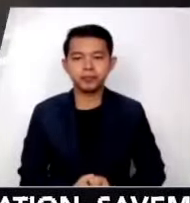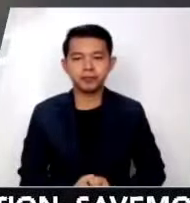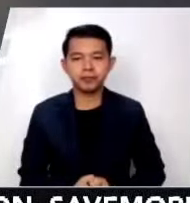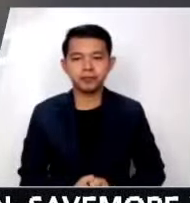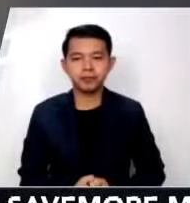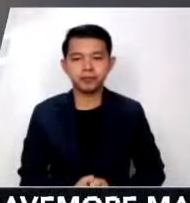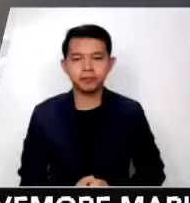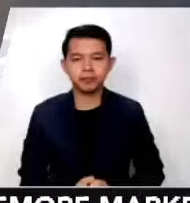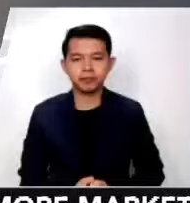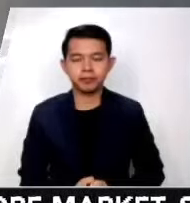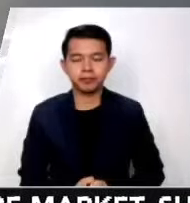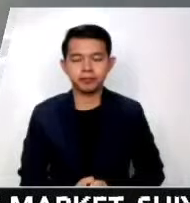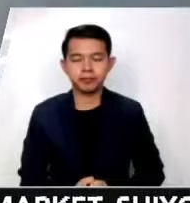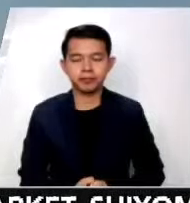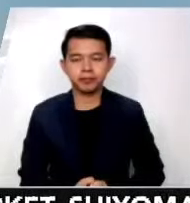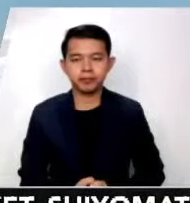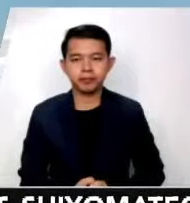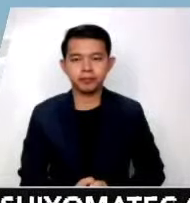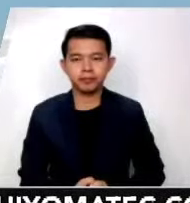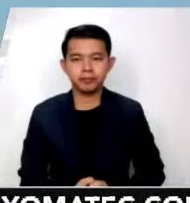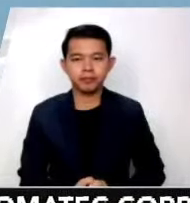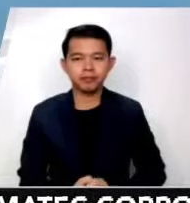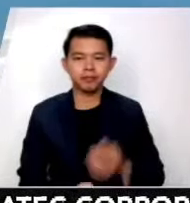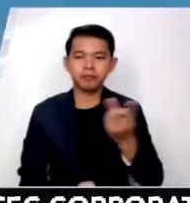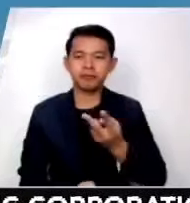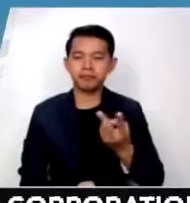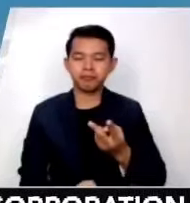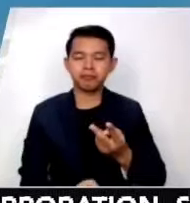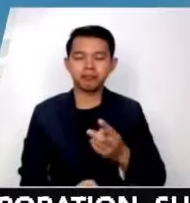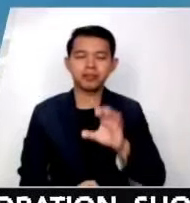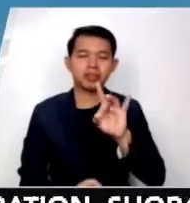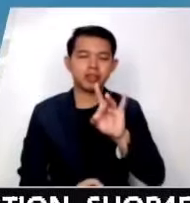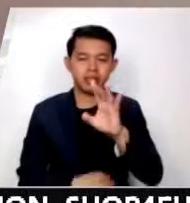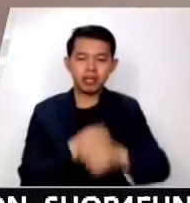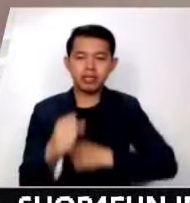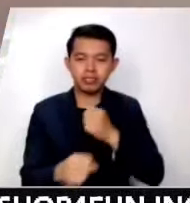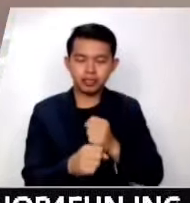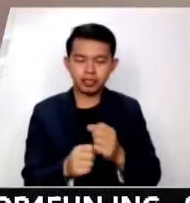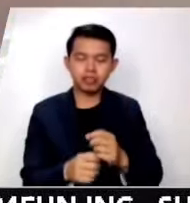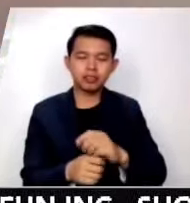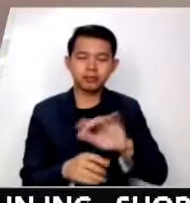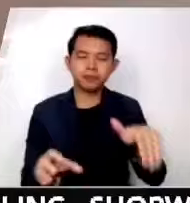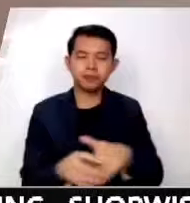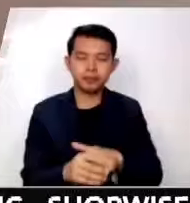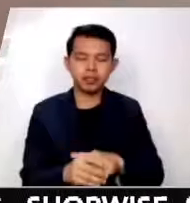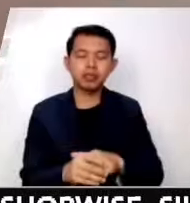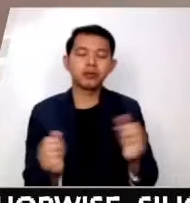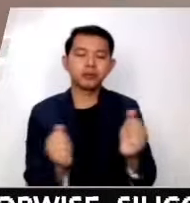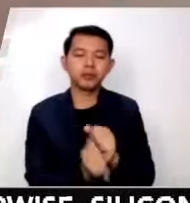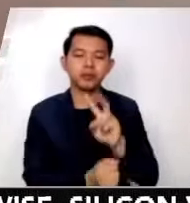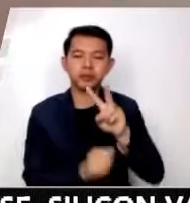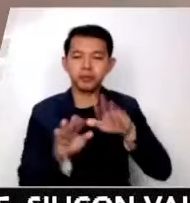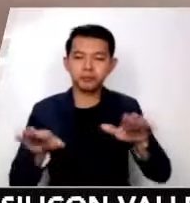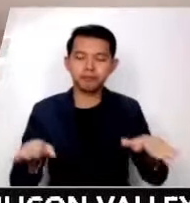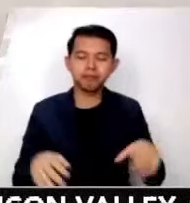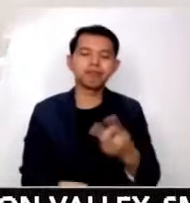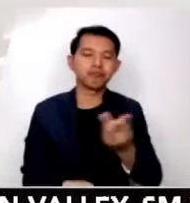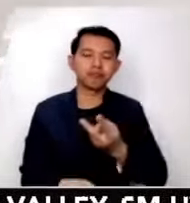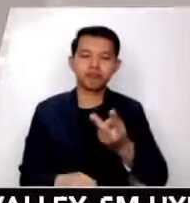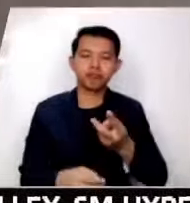Happily married for 8 years with 2 kids sina Gerald at Carla Espergal. Ang kanilang pagsama, sinubok ng